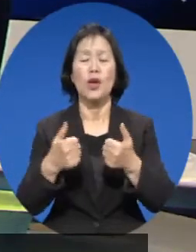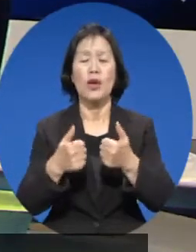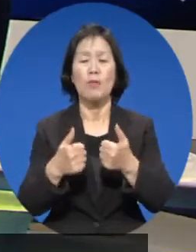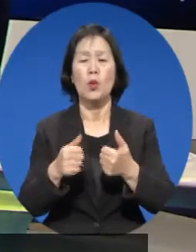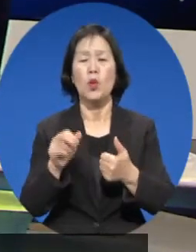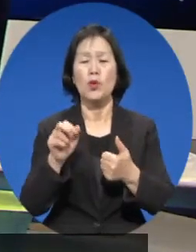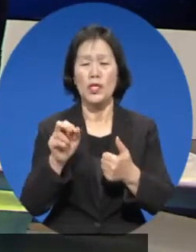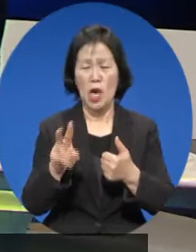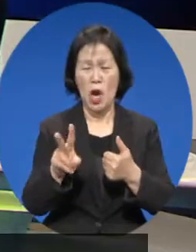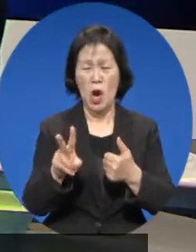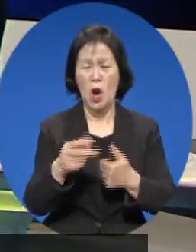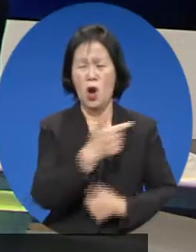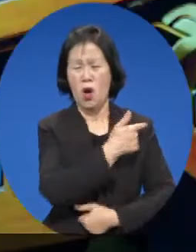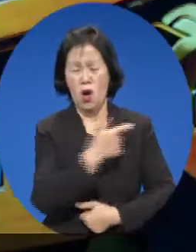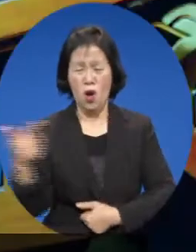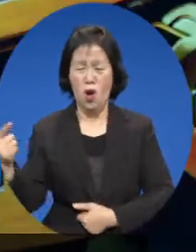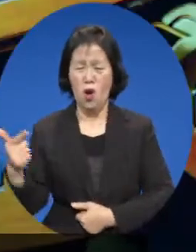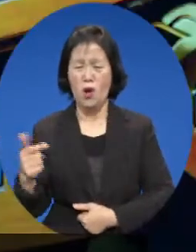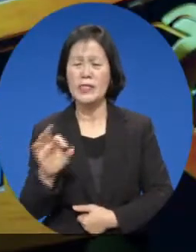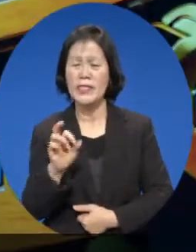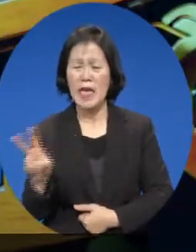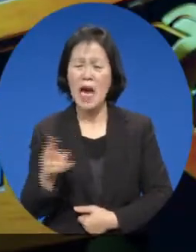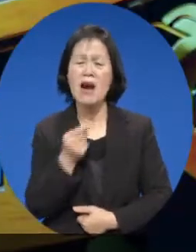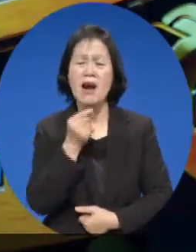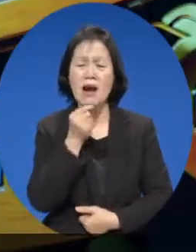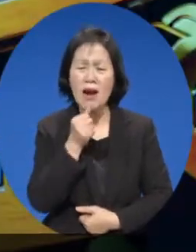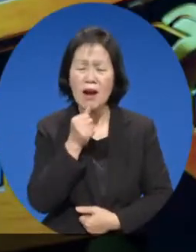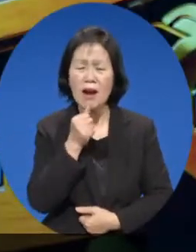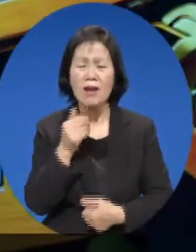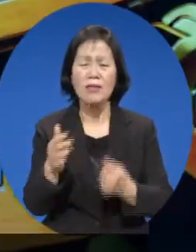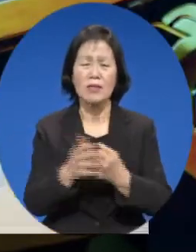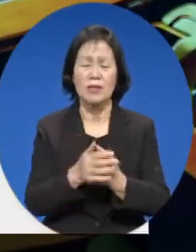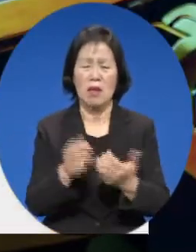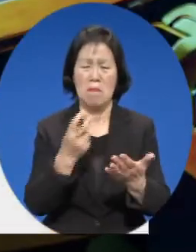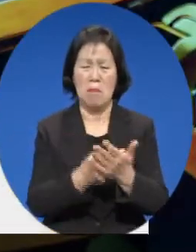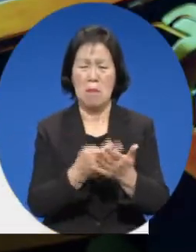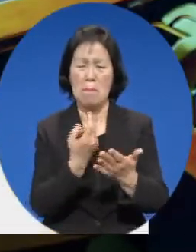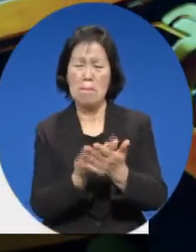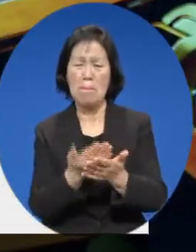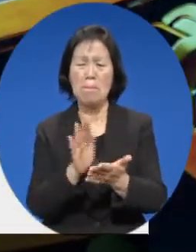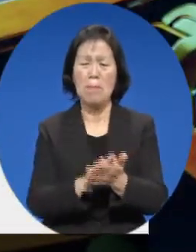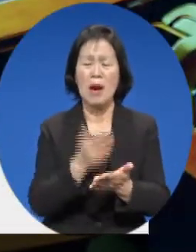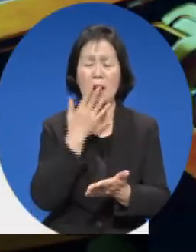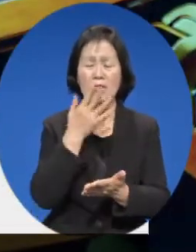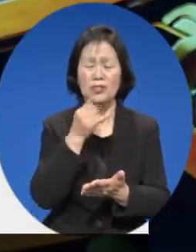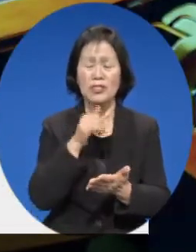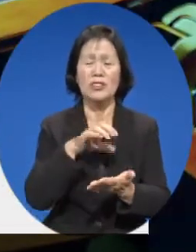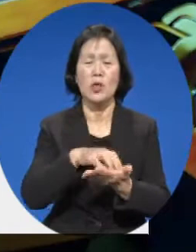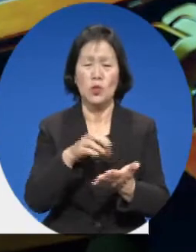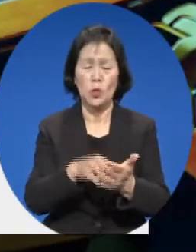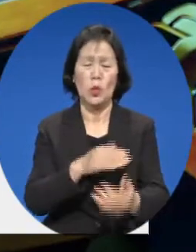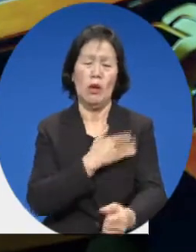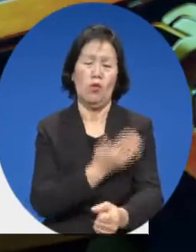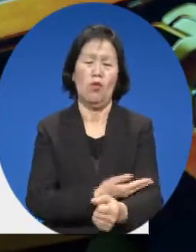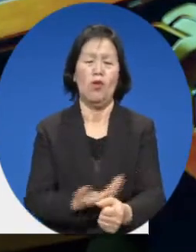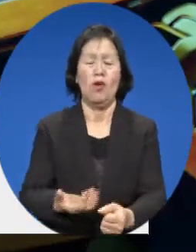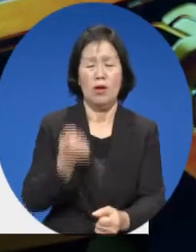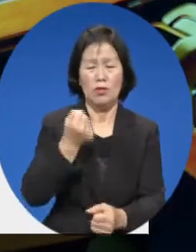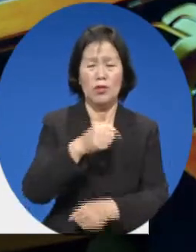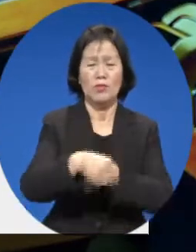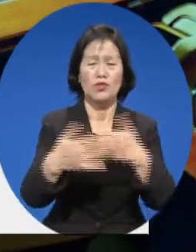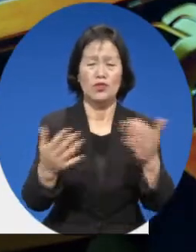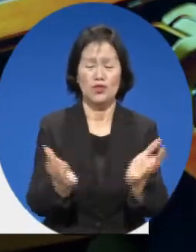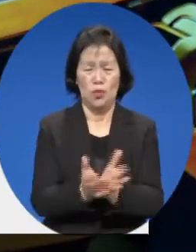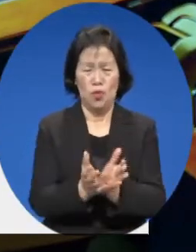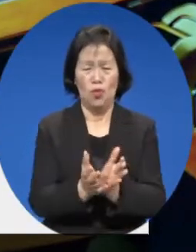의 야소 그리고 그 또 과반을 넘어서 거의 개헌에 수준의 어떻게 보면 그 민주당이 별을 가지고 하면서 결국 원구성